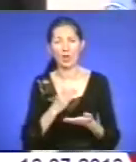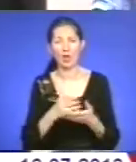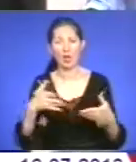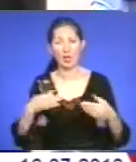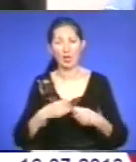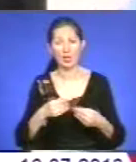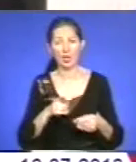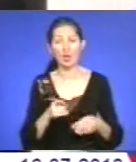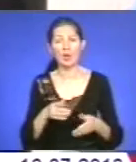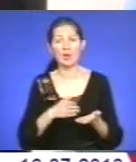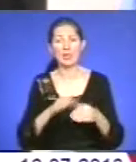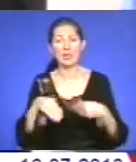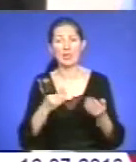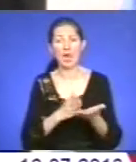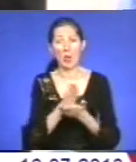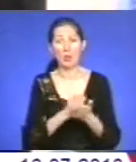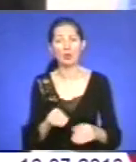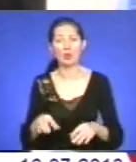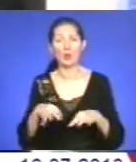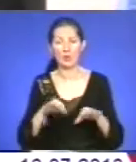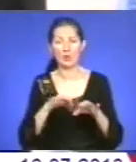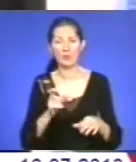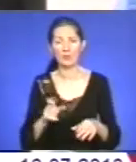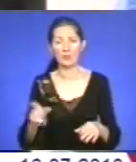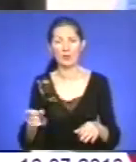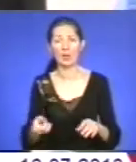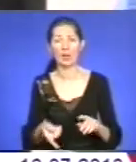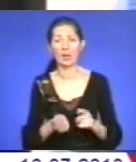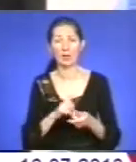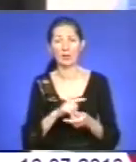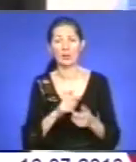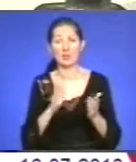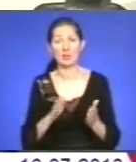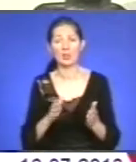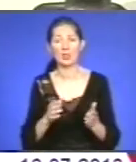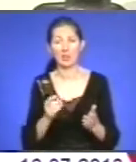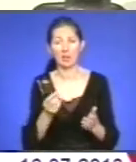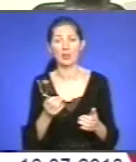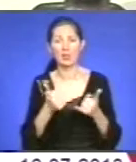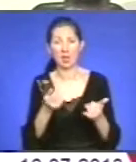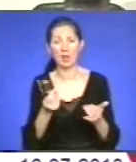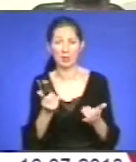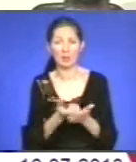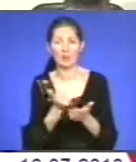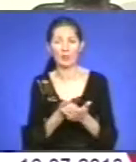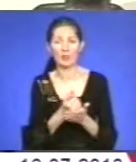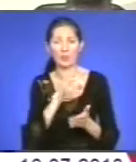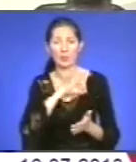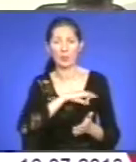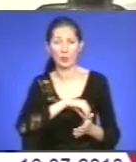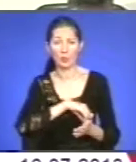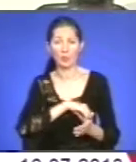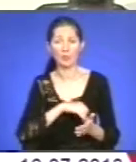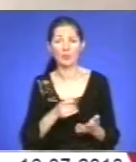з перевезення пасажирів перетворилось на гонитву за отримання прибутків. Керівництво обласної Державтоінспекції прийняло